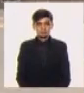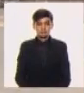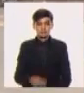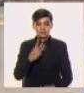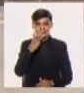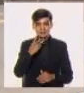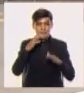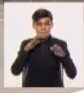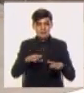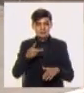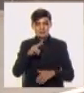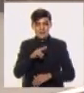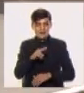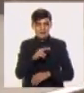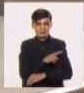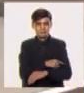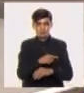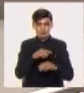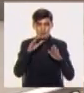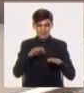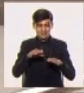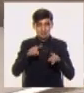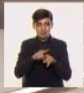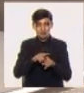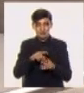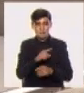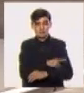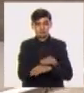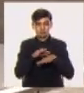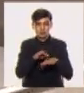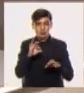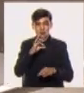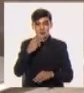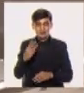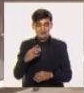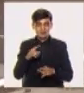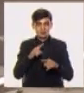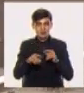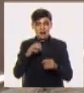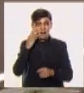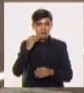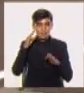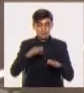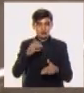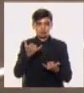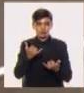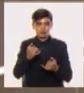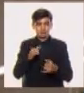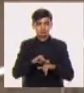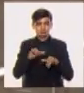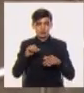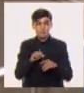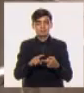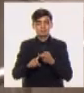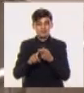300 мест для пациентов с диагнозом COVID дополнительно предоставят в больнице скорой неотложной помощи Алматы. Сейчас заразившихся лечат